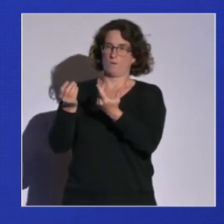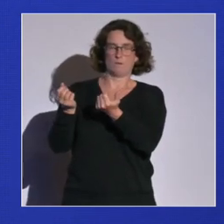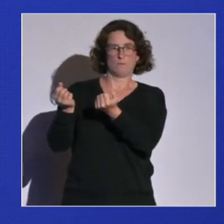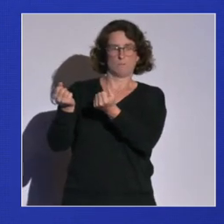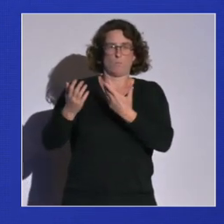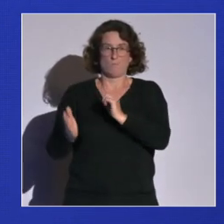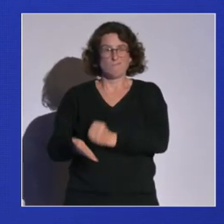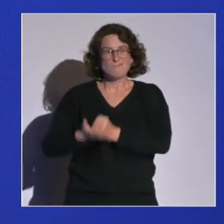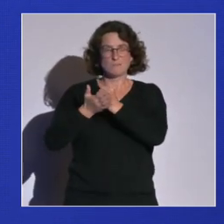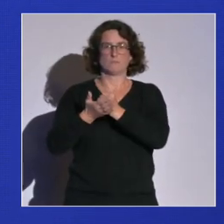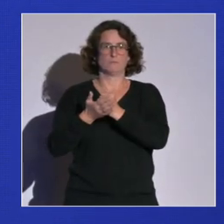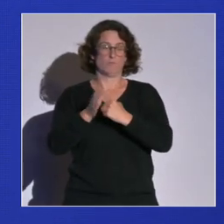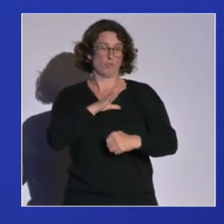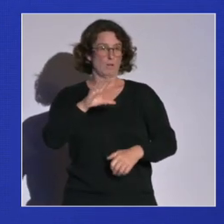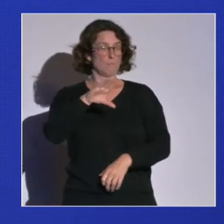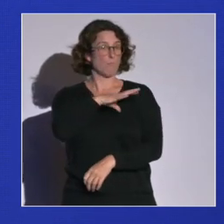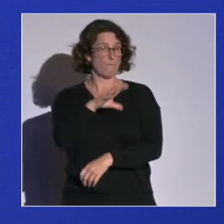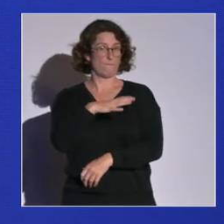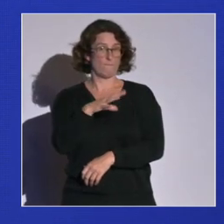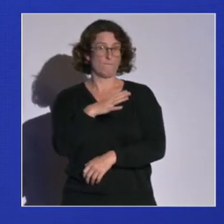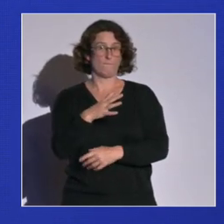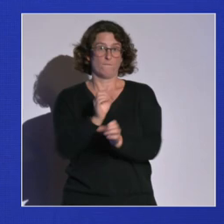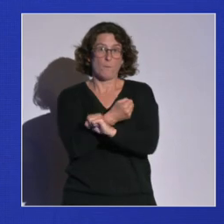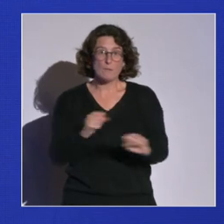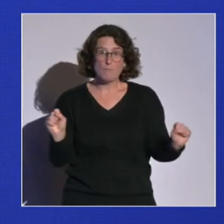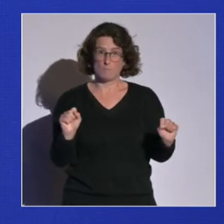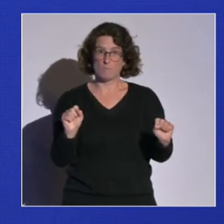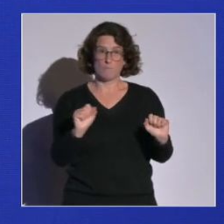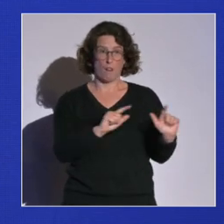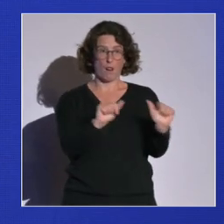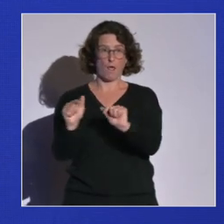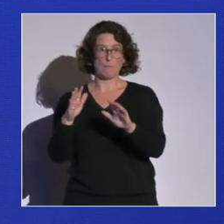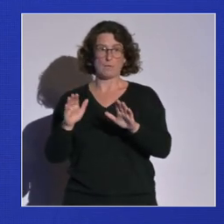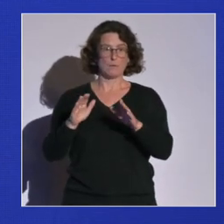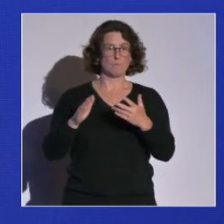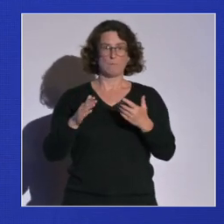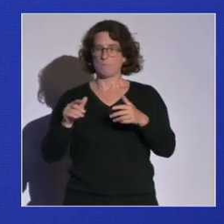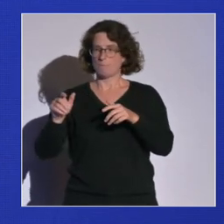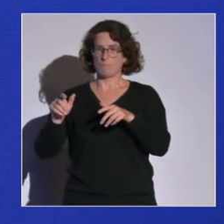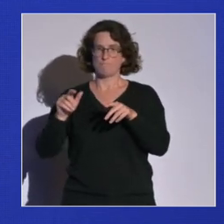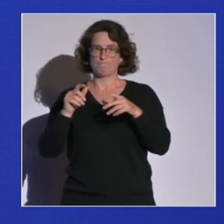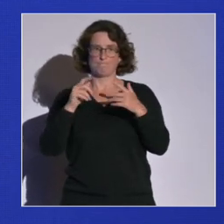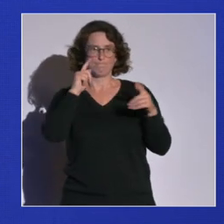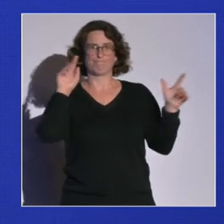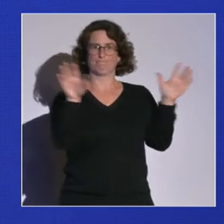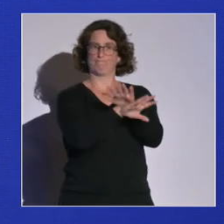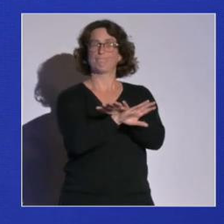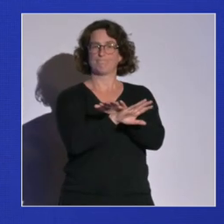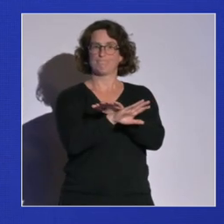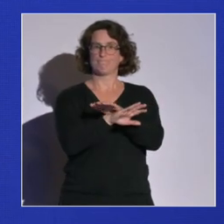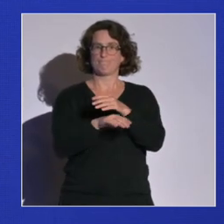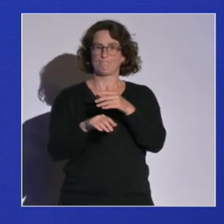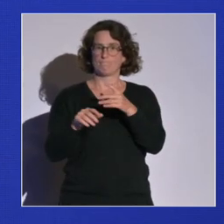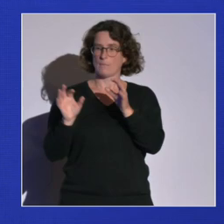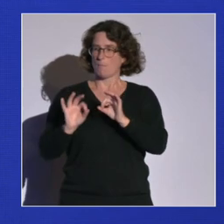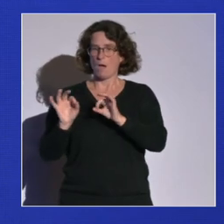il y a aucun problème personne ne sait qu'ils sont personne ne les repère et personne n'essaie